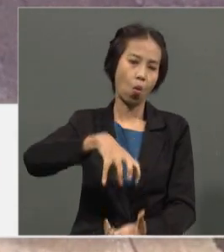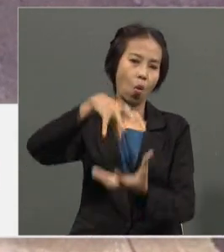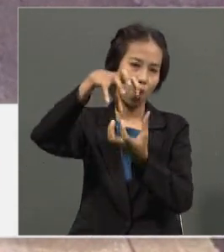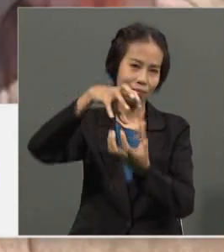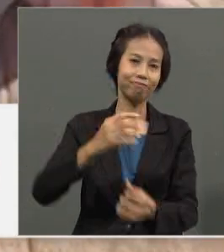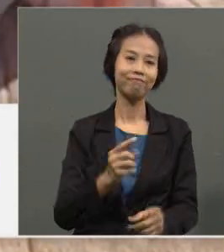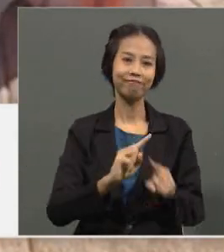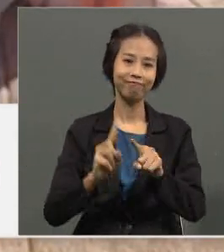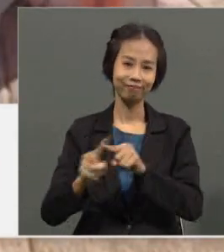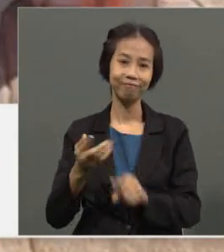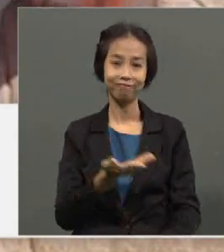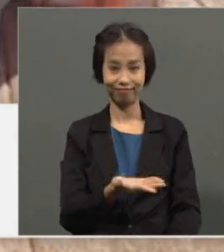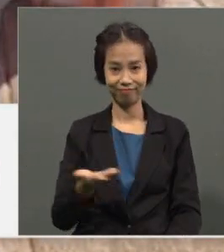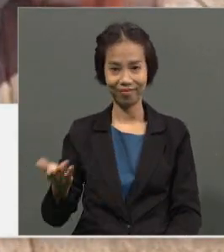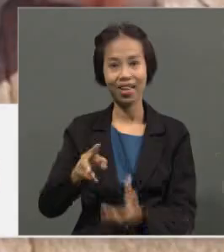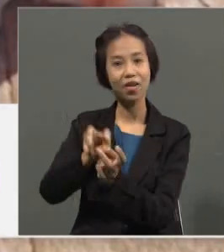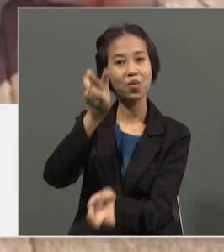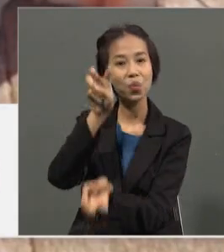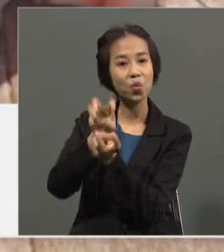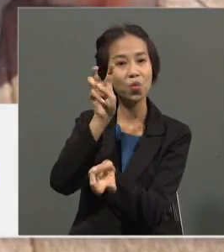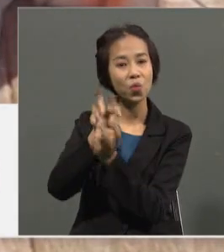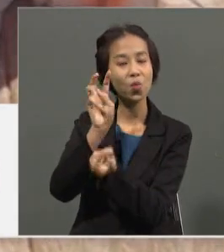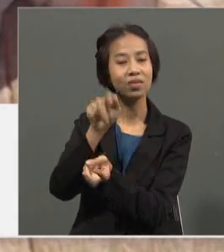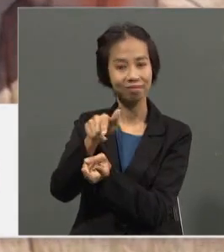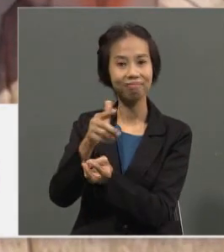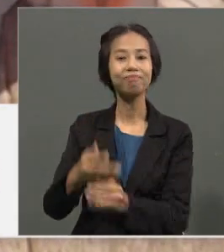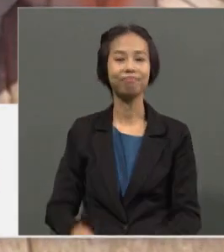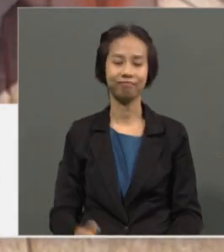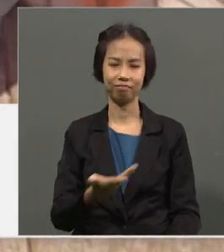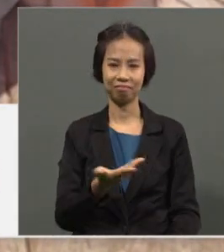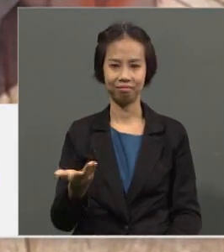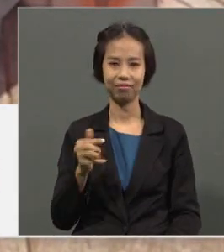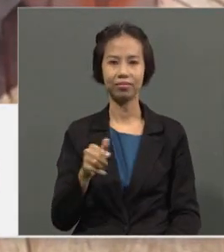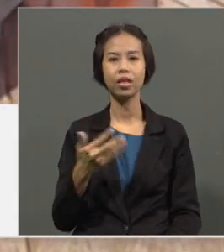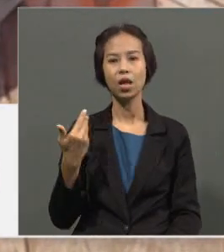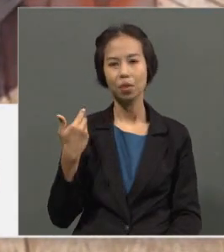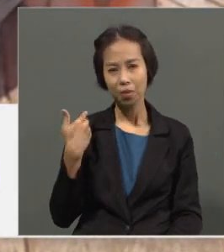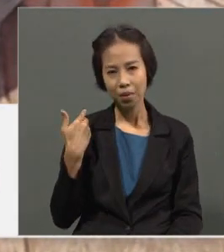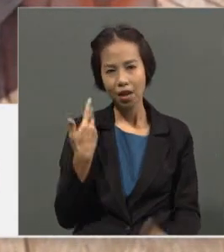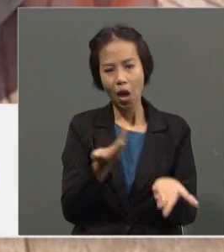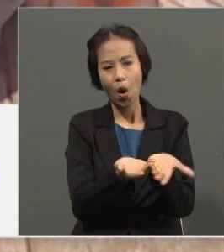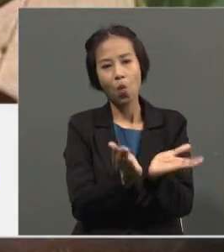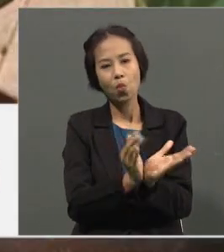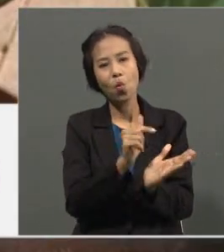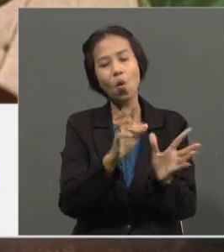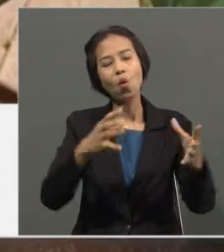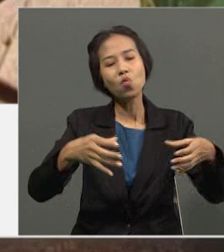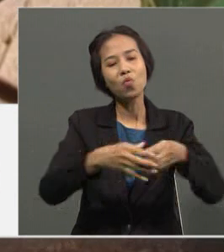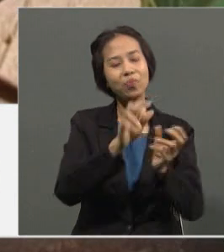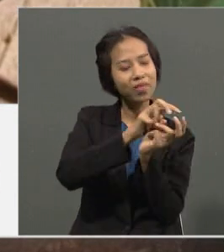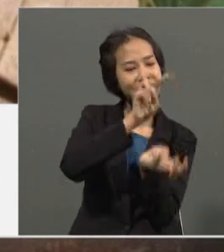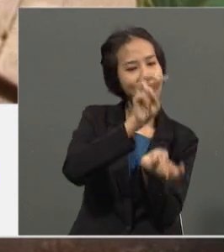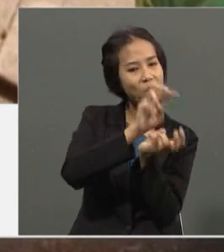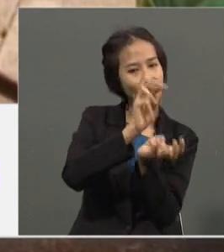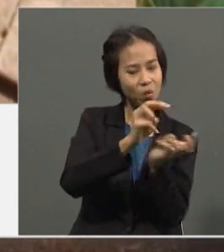คมไฟจักรวาลหมูเด้งที่นะคะอมาพร้อมกับครอบครัวผ่องเพื่อนฮิปโปจากสวน